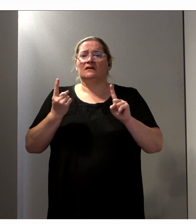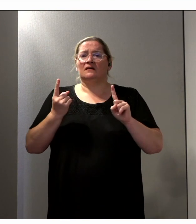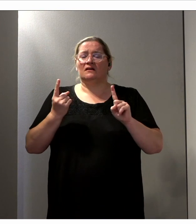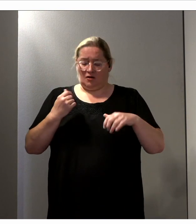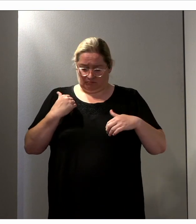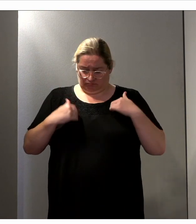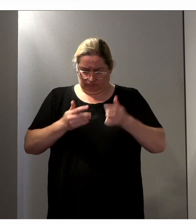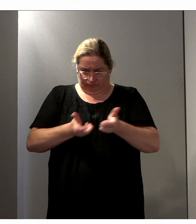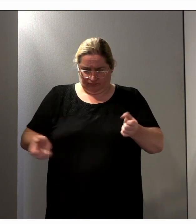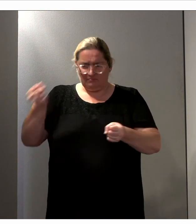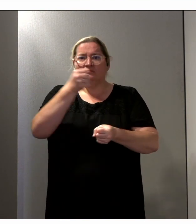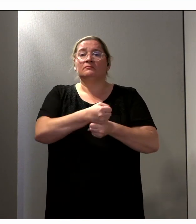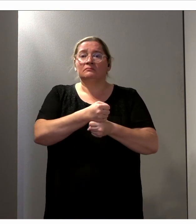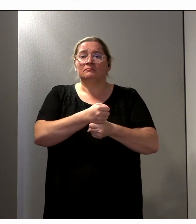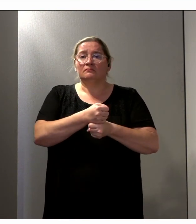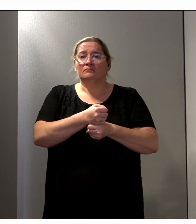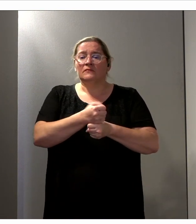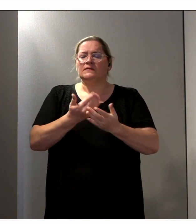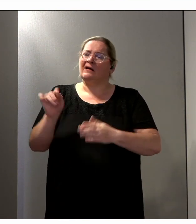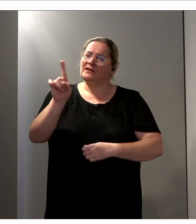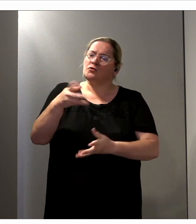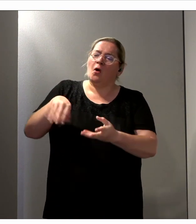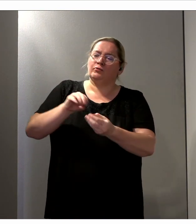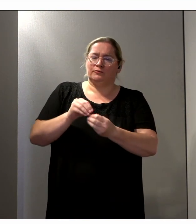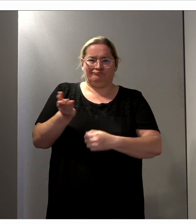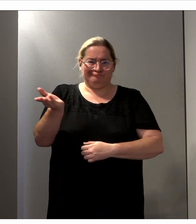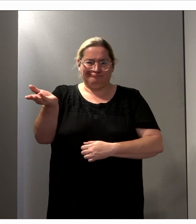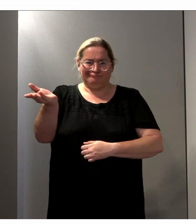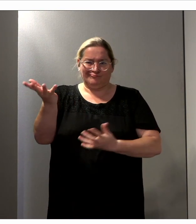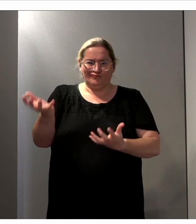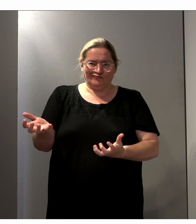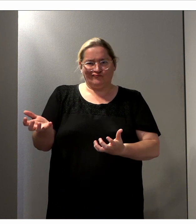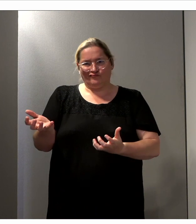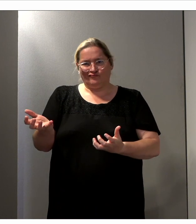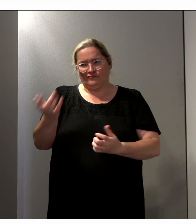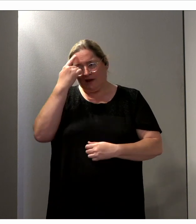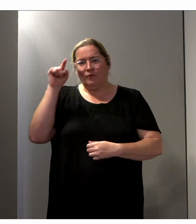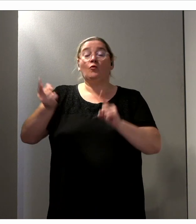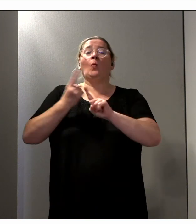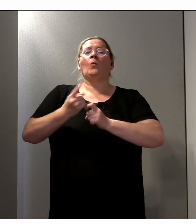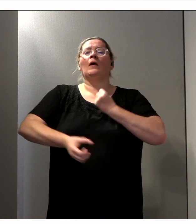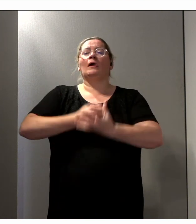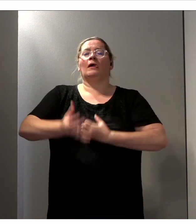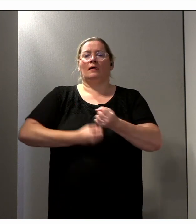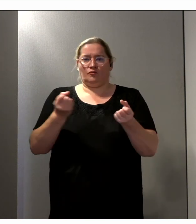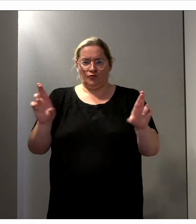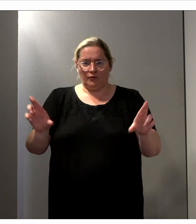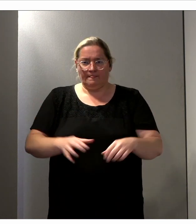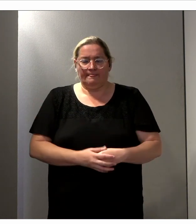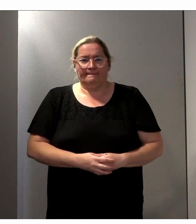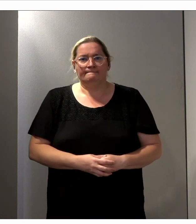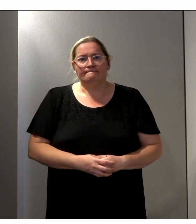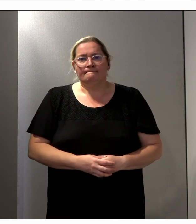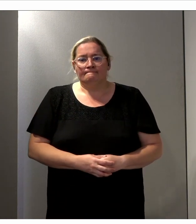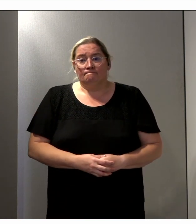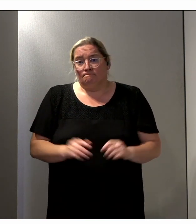Ça, c'est la question subsidiaire, mais peut-être pour vous principale. Donc, voilà un petit